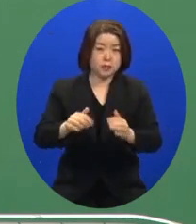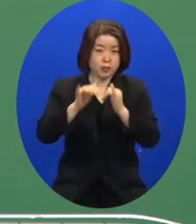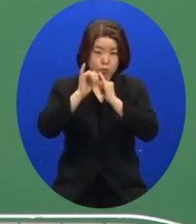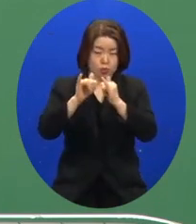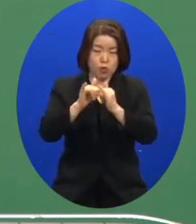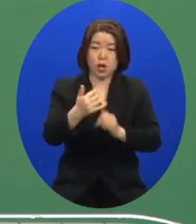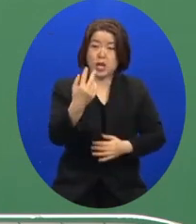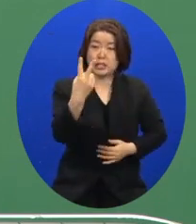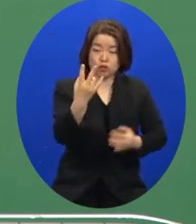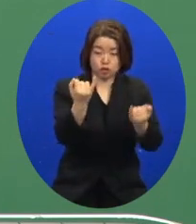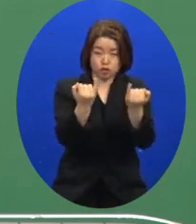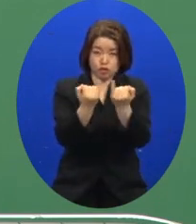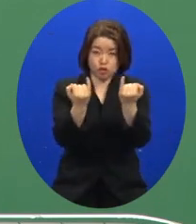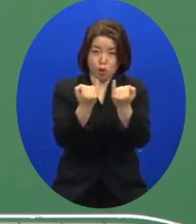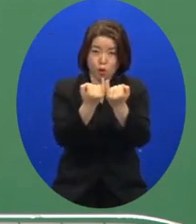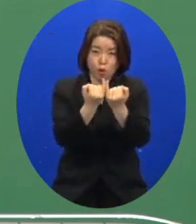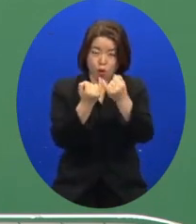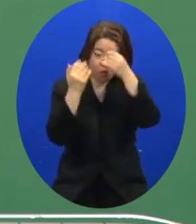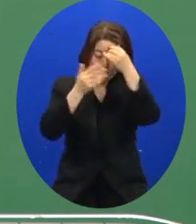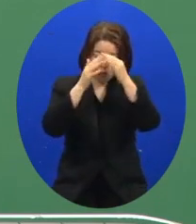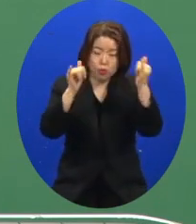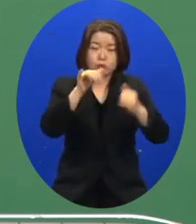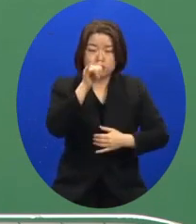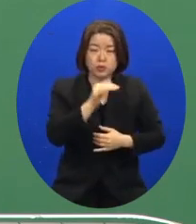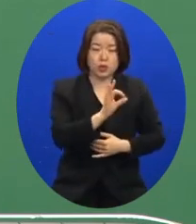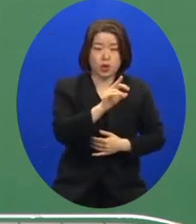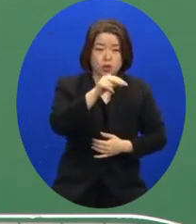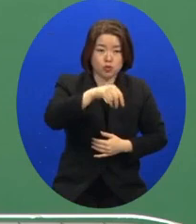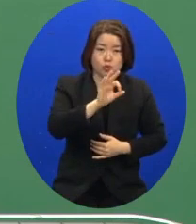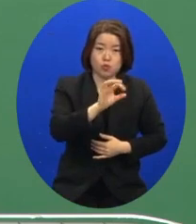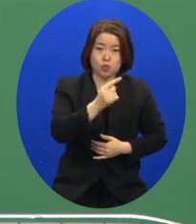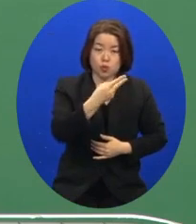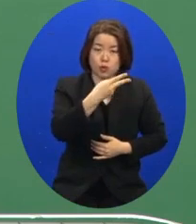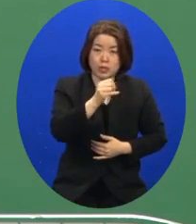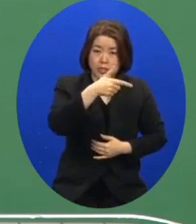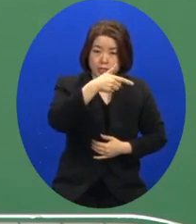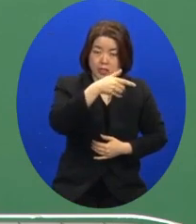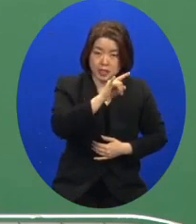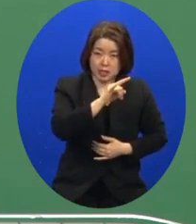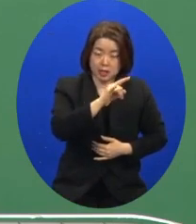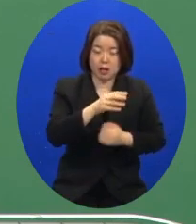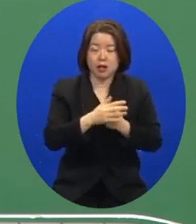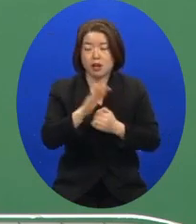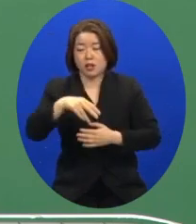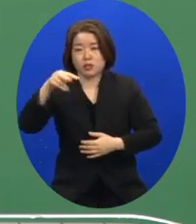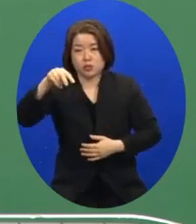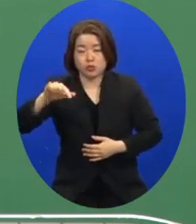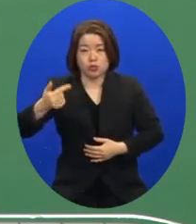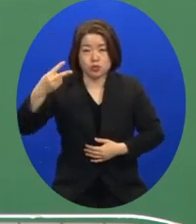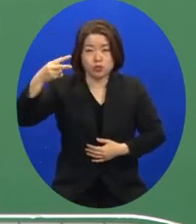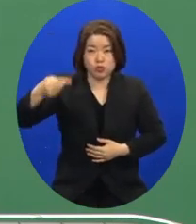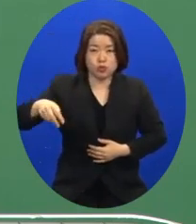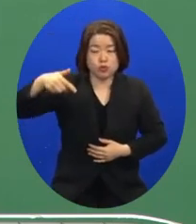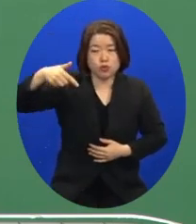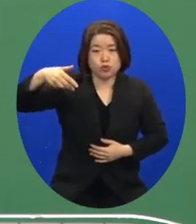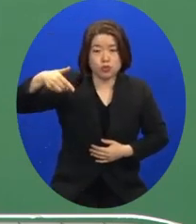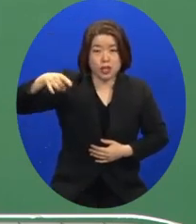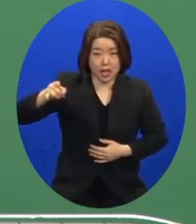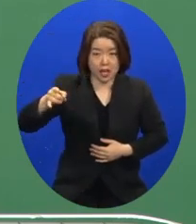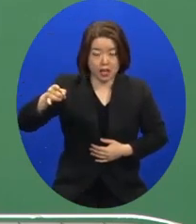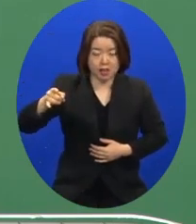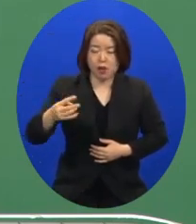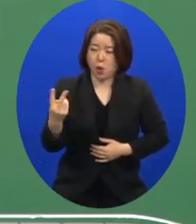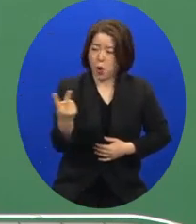두 여성도가 있었는데 유오디아와 순두계라는 사람. 그런데 이 두 사람이 너무나 사이가 안 좋은 거예요.